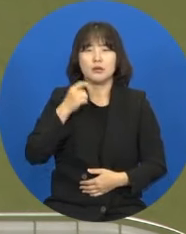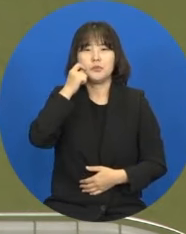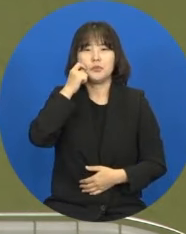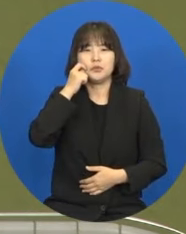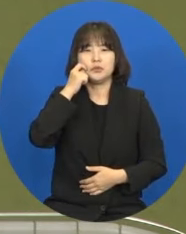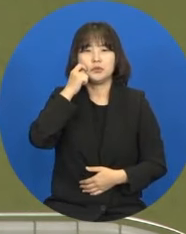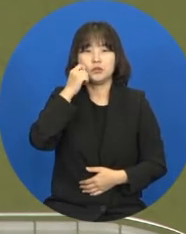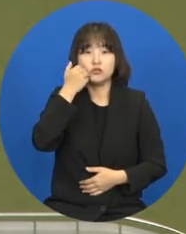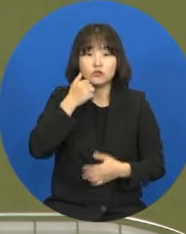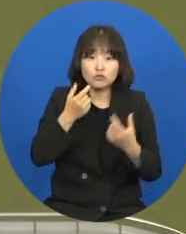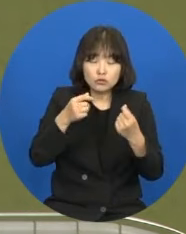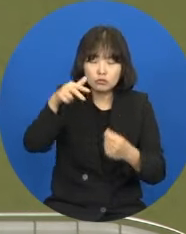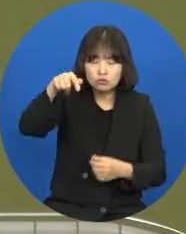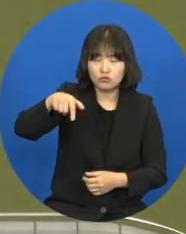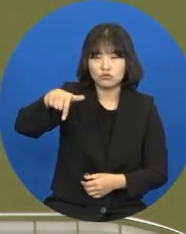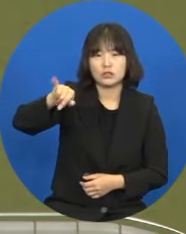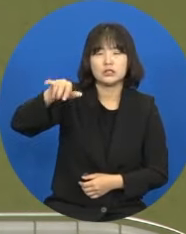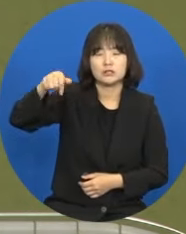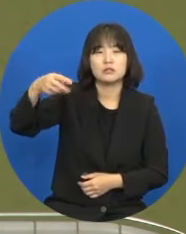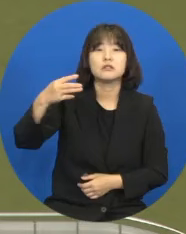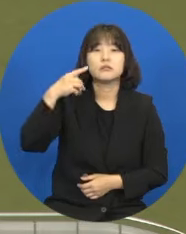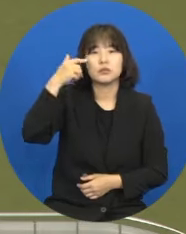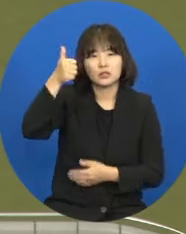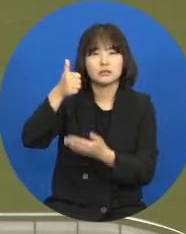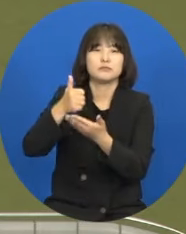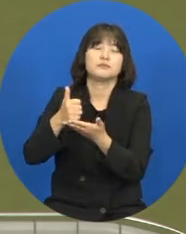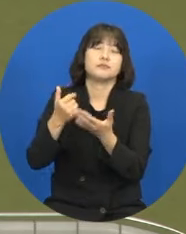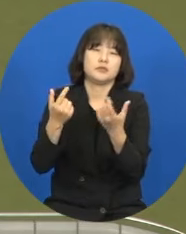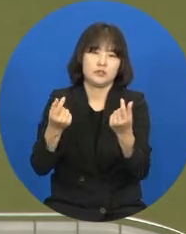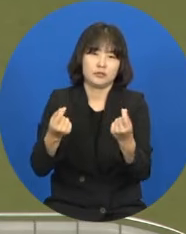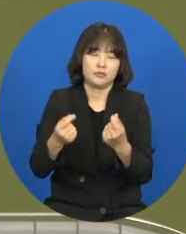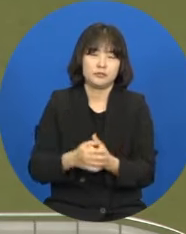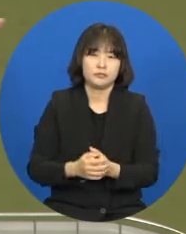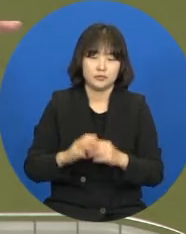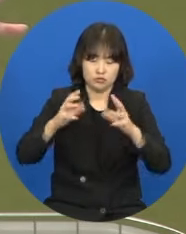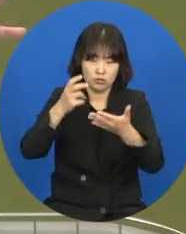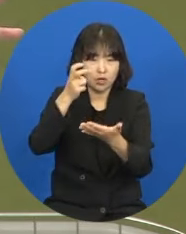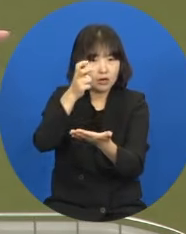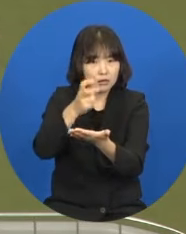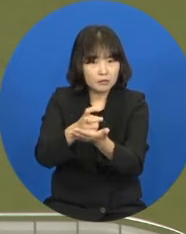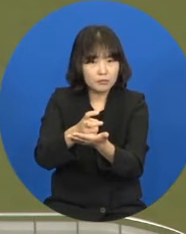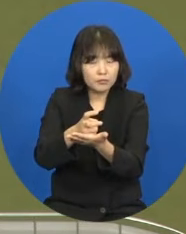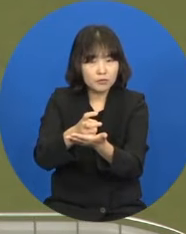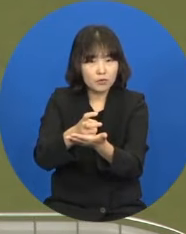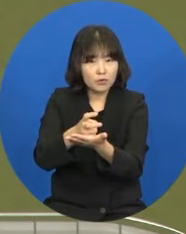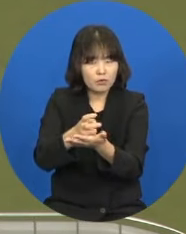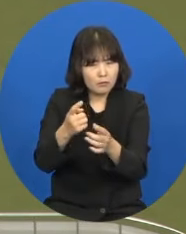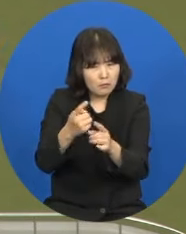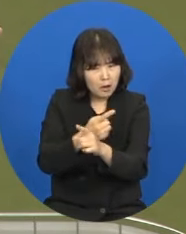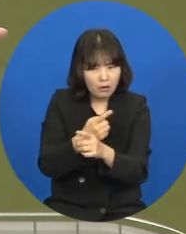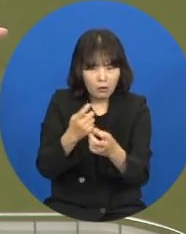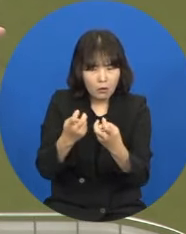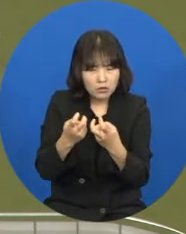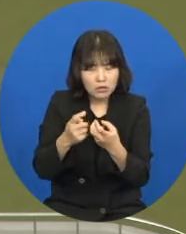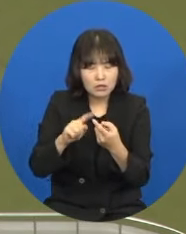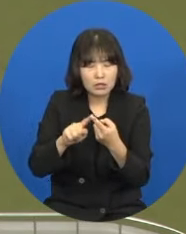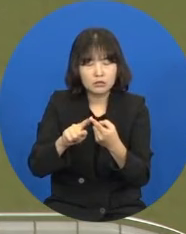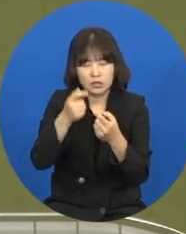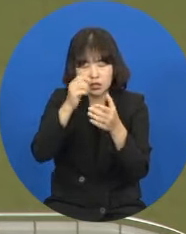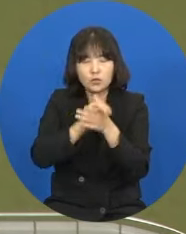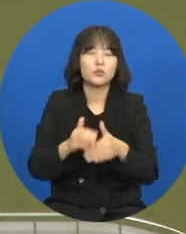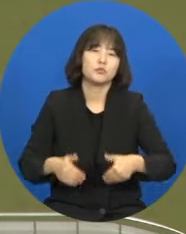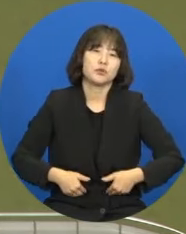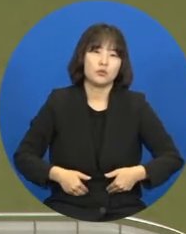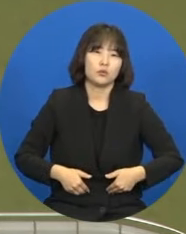그런 저항들이 있었단 말입니다 국가의 법이 지금 이제 이게 어떻게 바뀔지 여러분 기도해야 되는 거 그래서